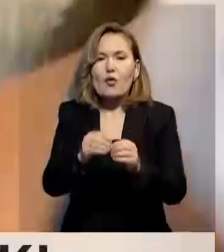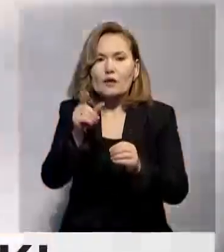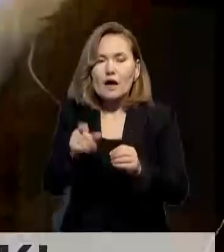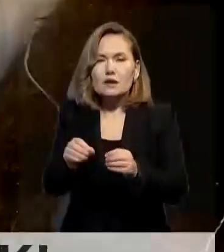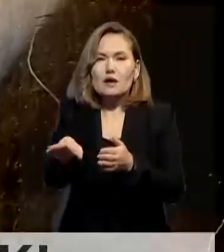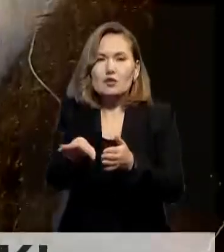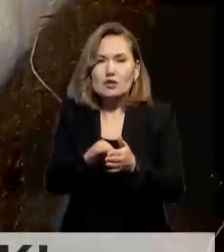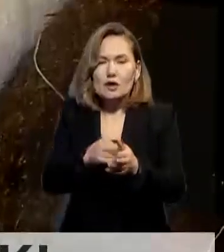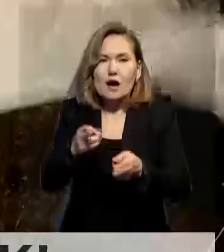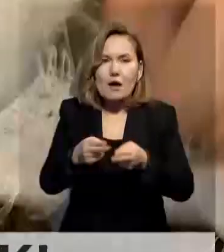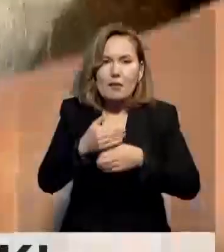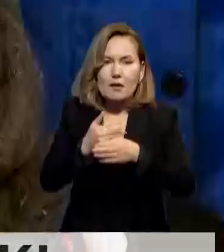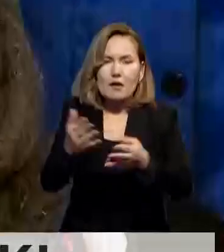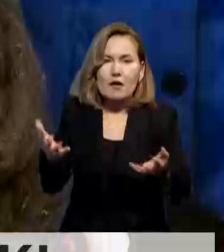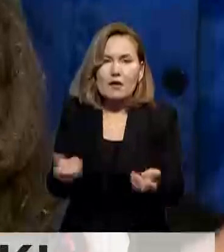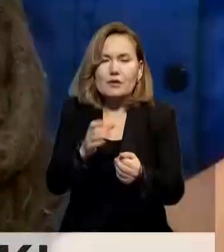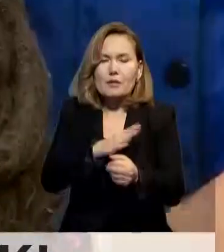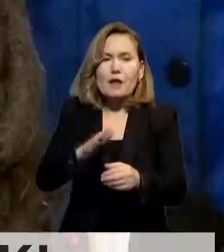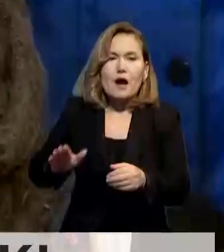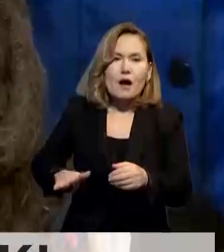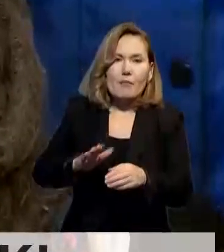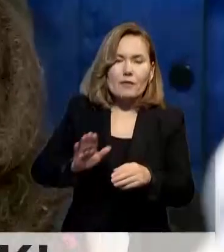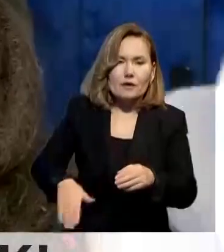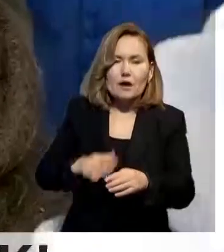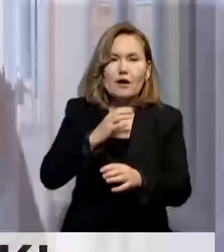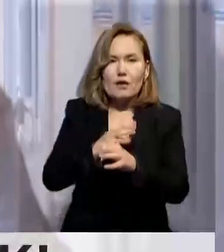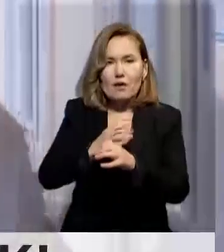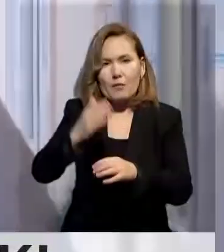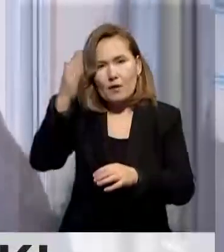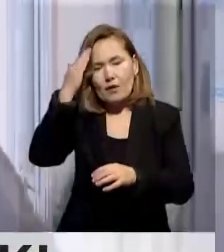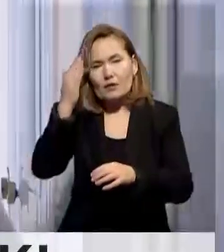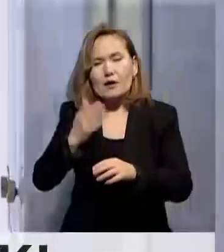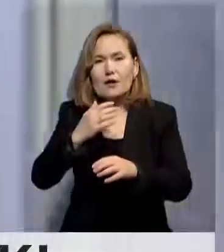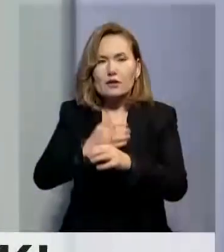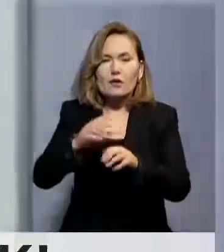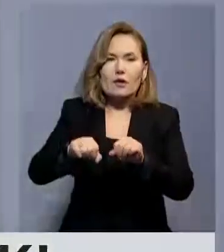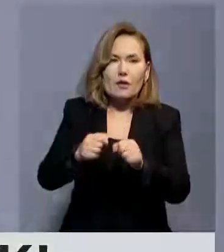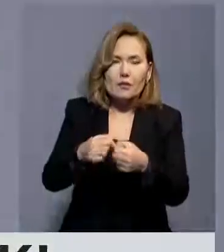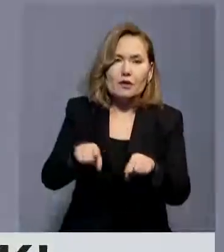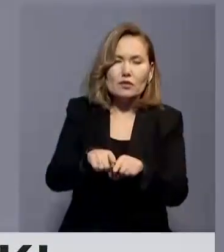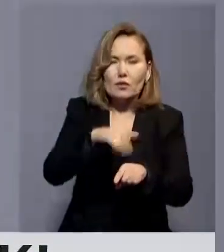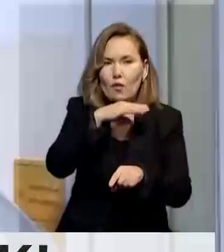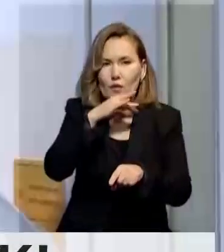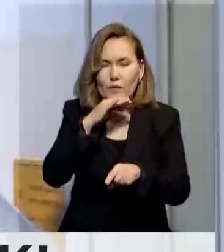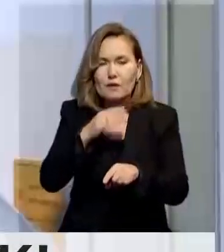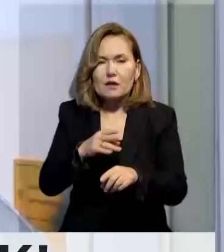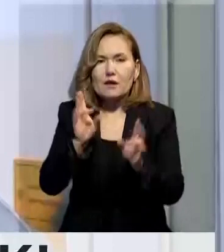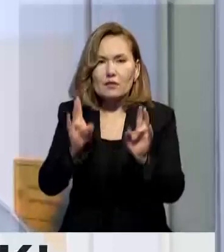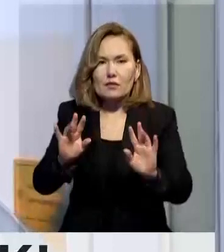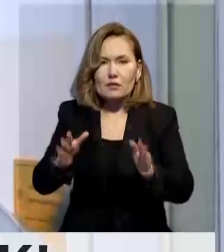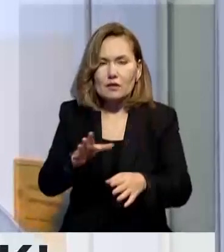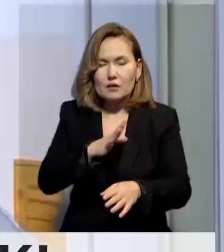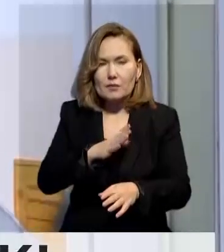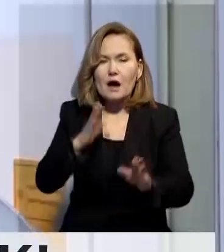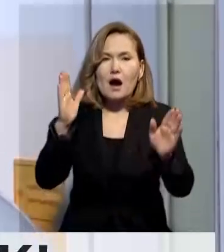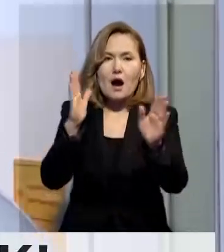жасалып, палатаға жатқызылған. Олар сан сүйегінің сынуы мен бас миының шайқалуы және кеуде қуысының зақымдануына шағымданған. Ауа райының